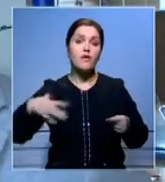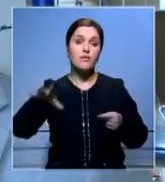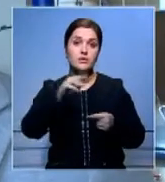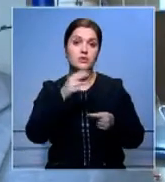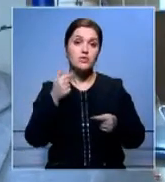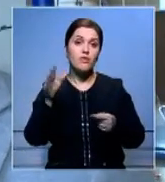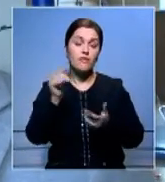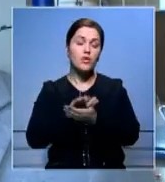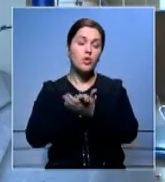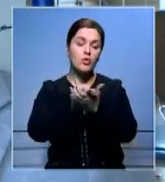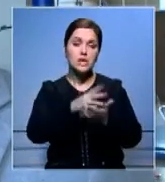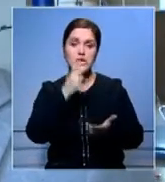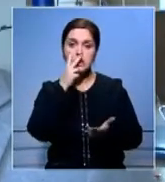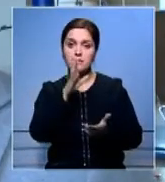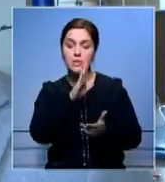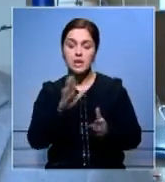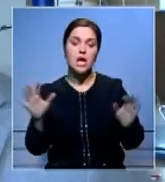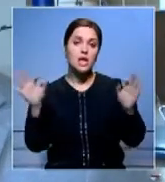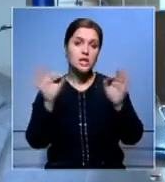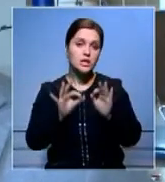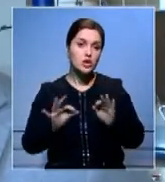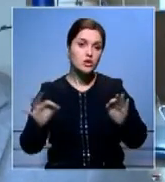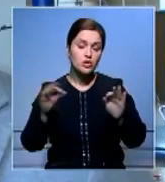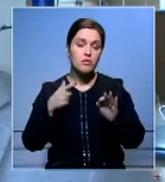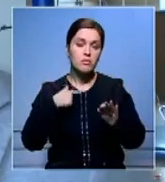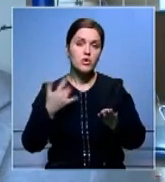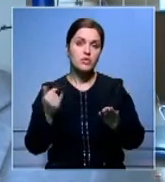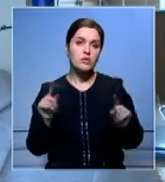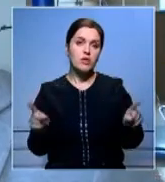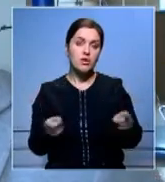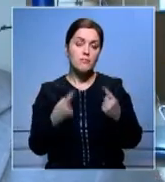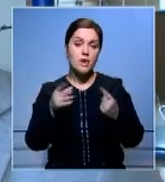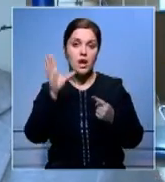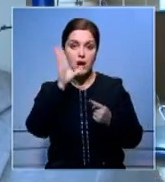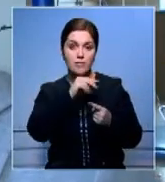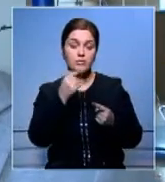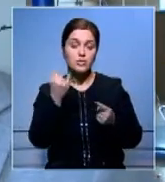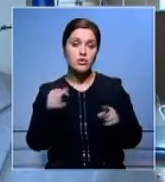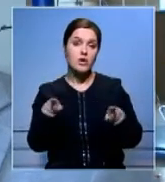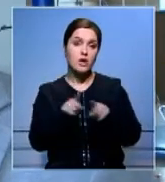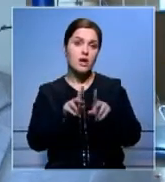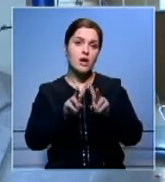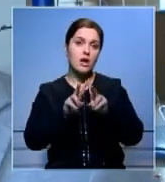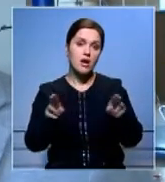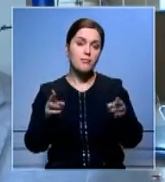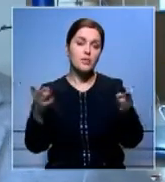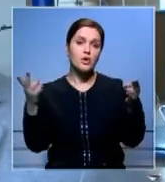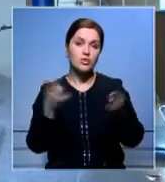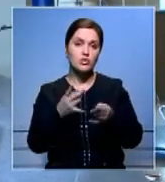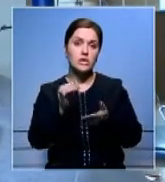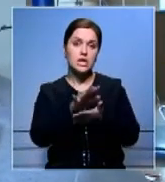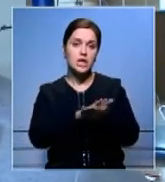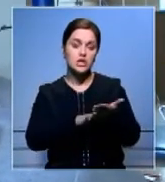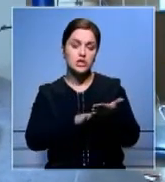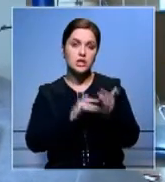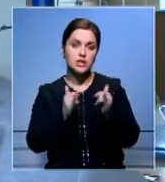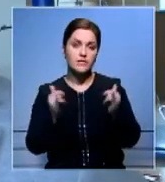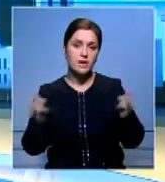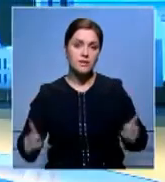держались сплоченно, несмотря ни на что, мы вышли с этого положения и дальше развиваемся.